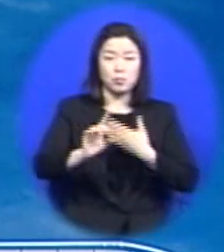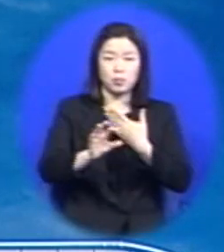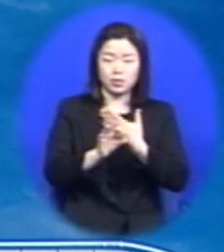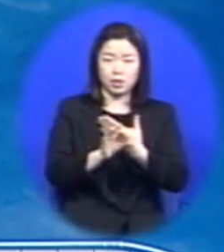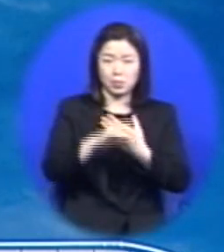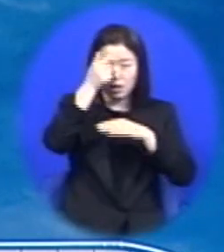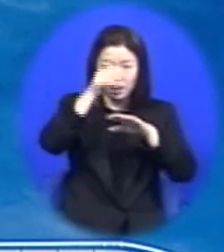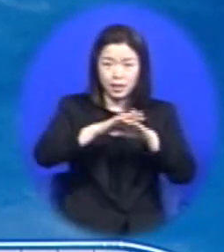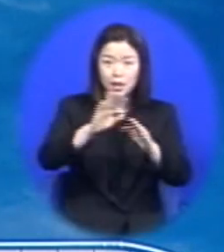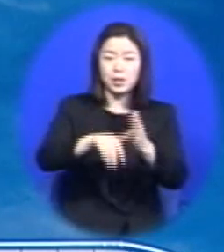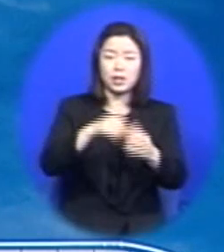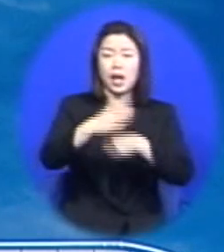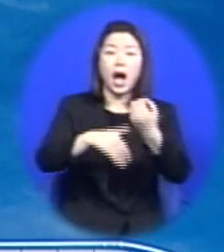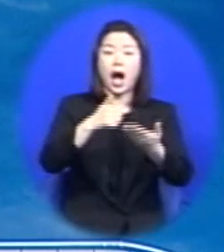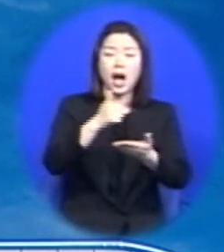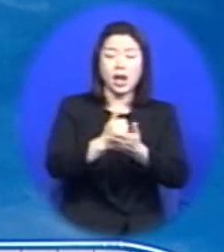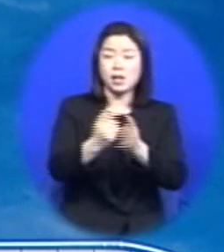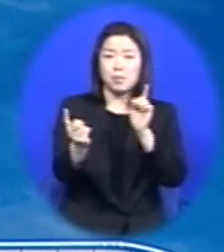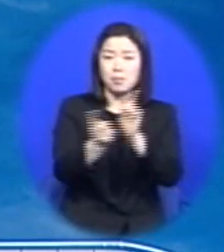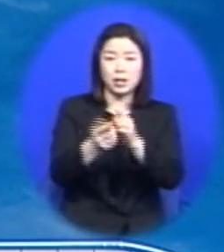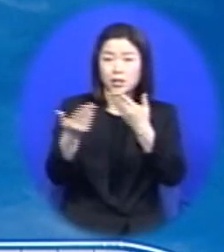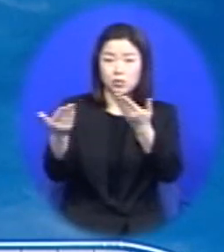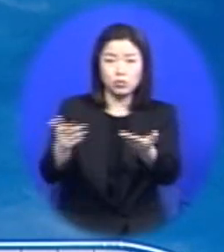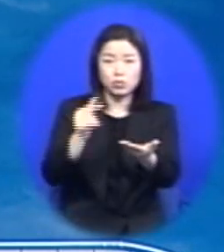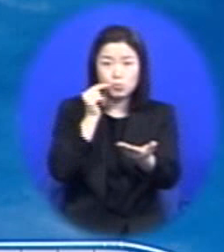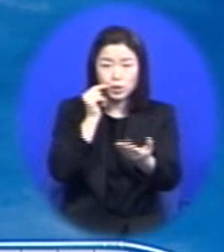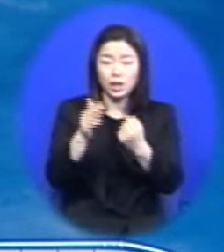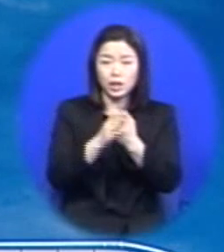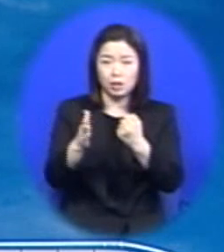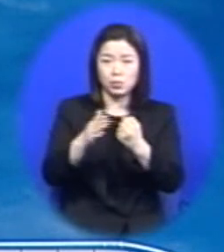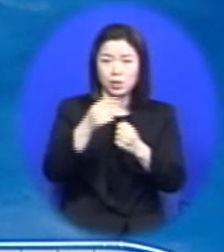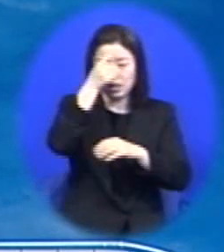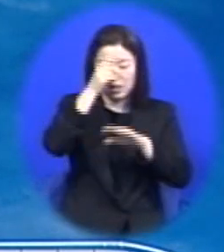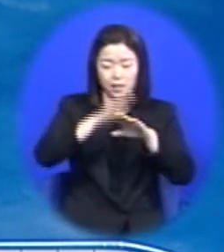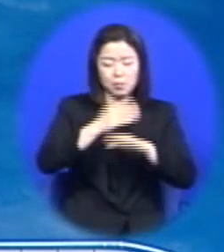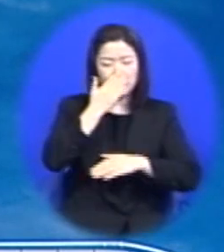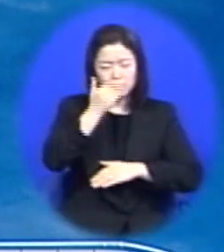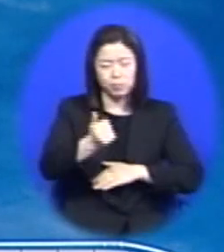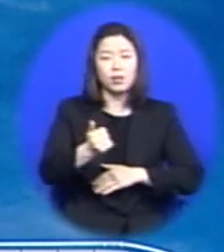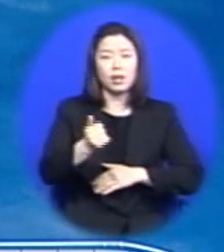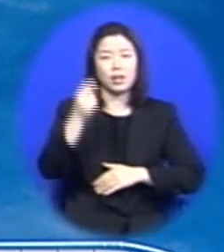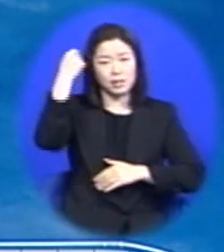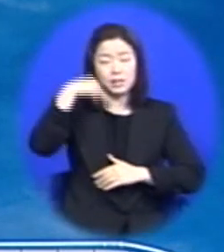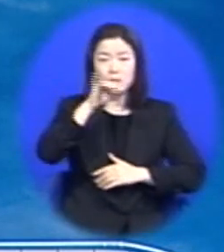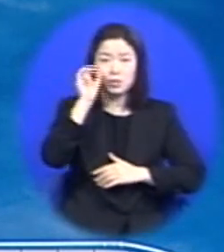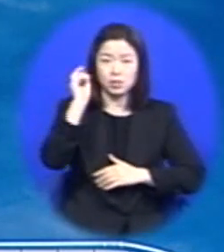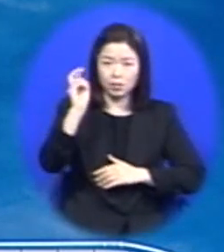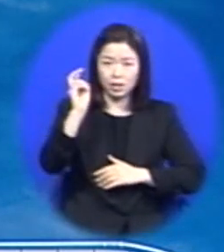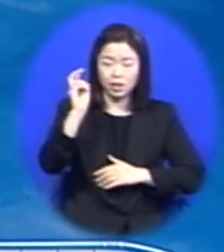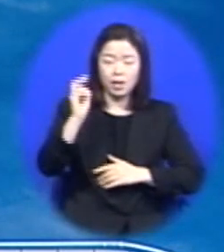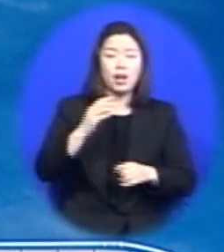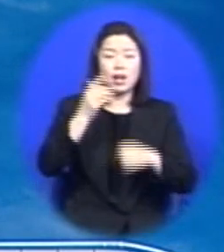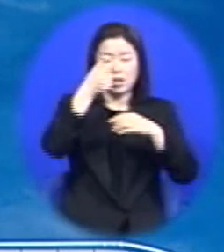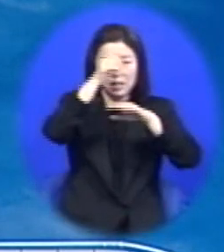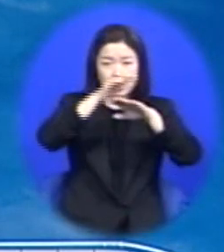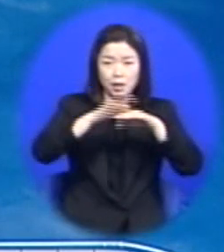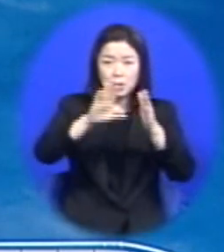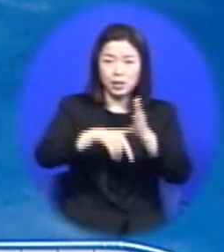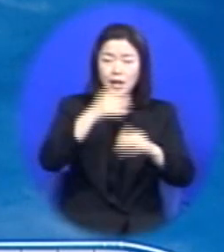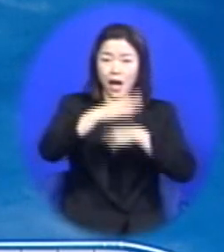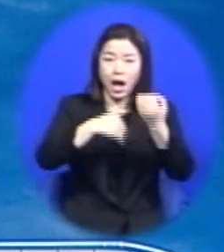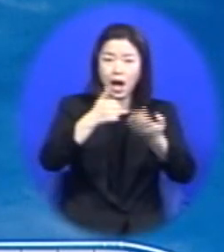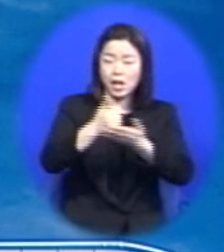때 하나님을 만나게 못 해주니까 예배가 지겨운 거라는 거예요. 예배 때 하나님의 임재를